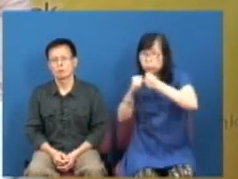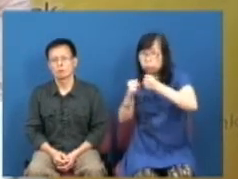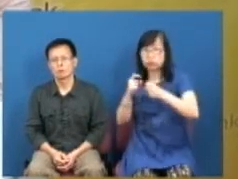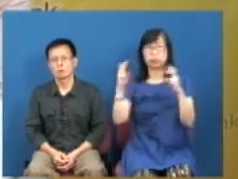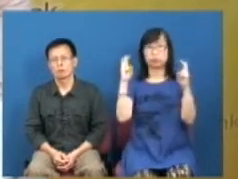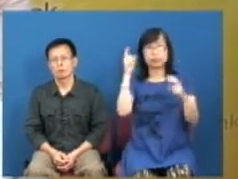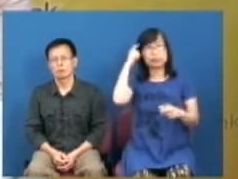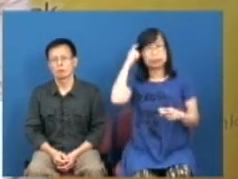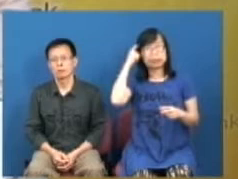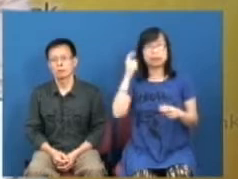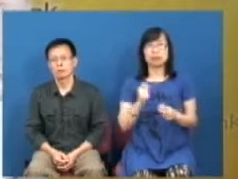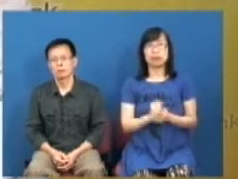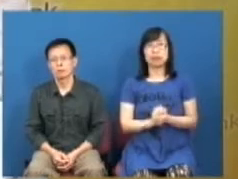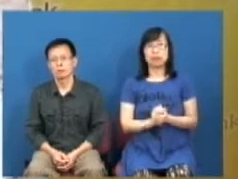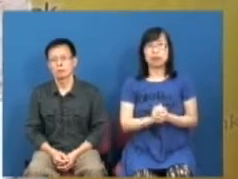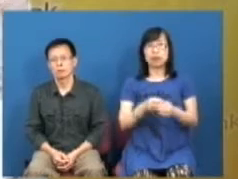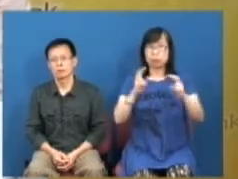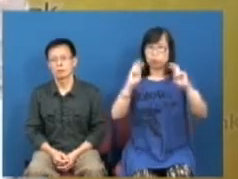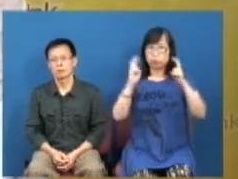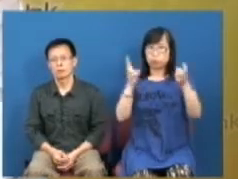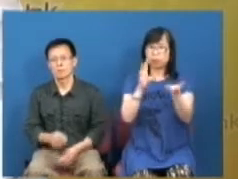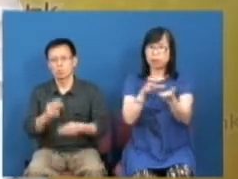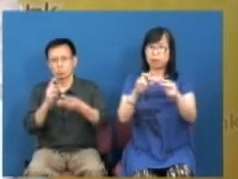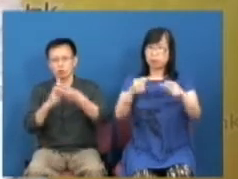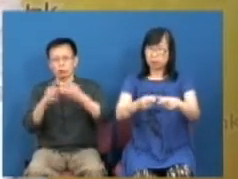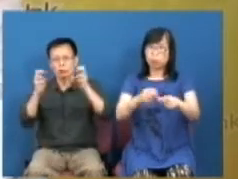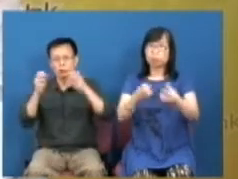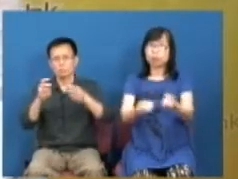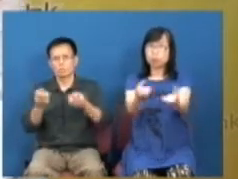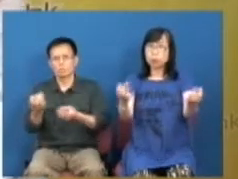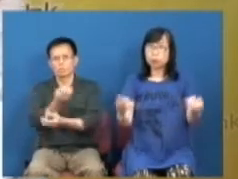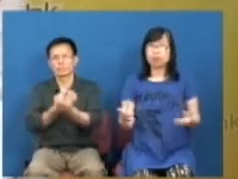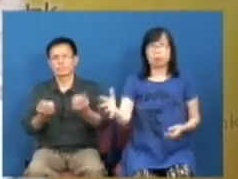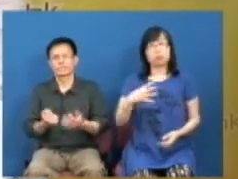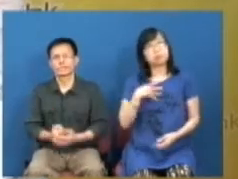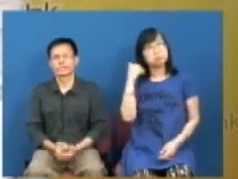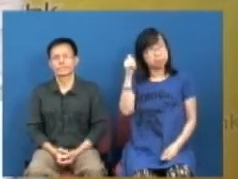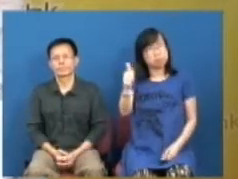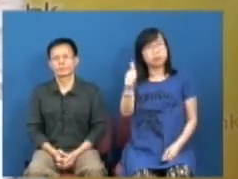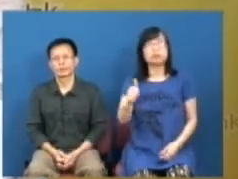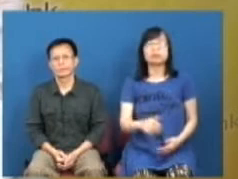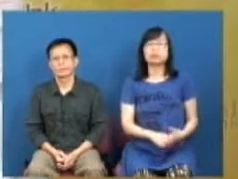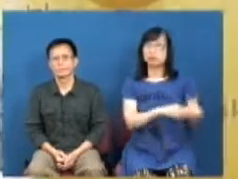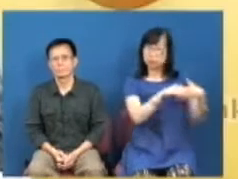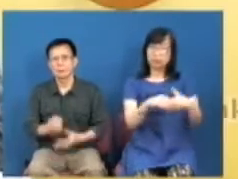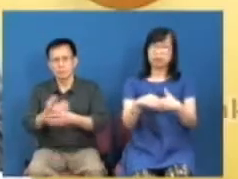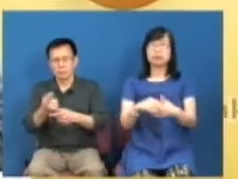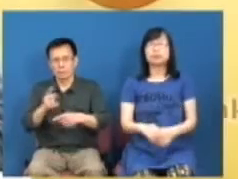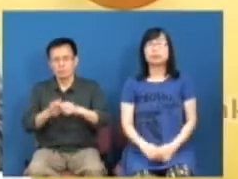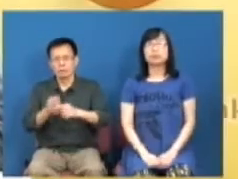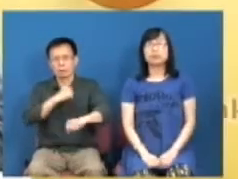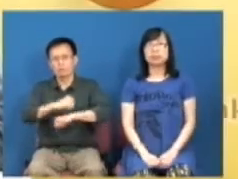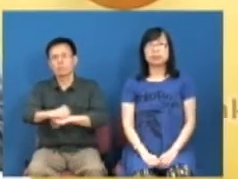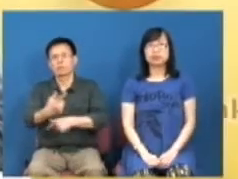個呢個主題公園。咁我諗呢個都好㗎，即係如果引入到嚟， 因為其實功夫係